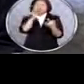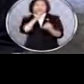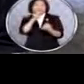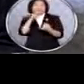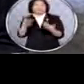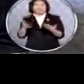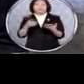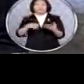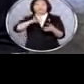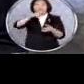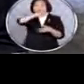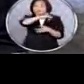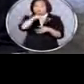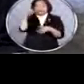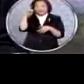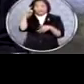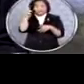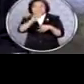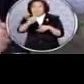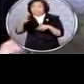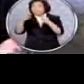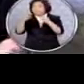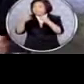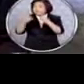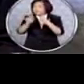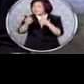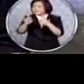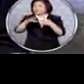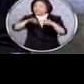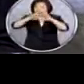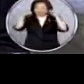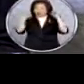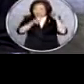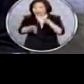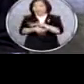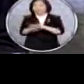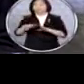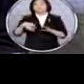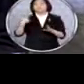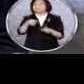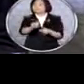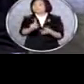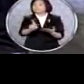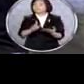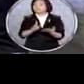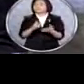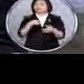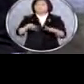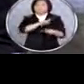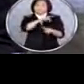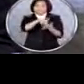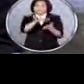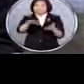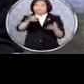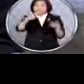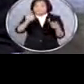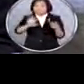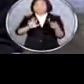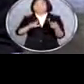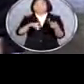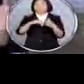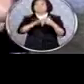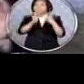共识内容我敢打赌也会一直在变，没有人知道他最后是什么。但是我们可以确定的是，不统不独不武维持台